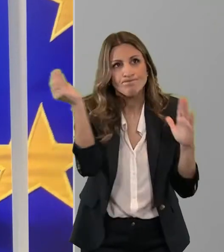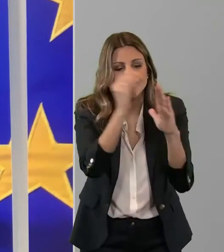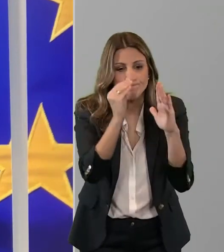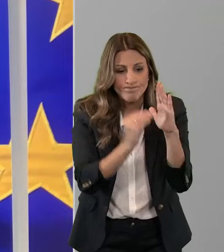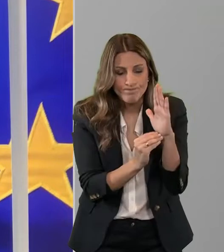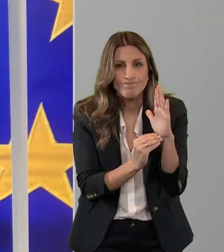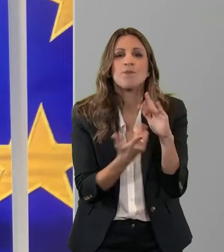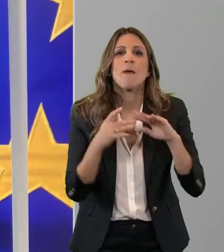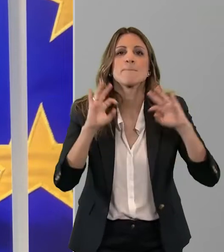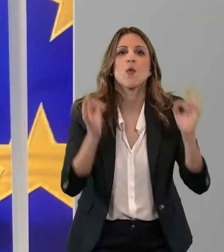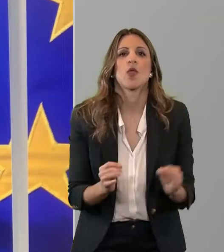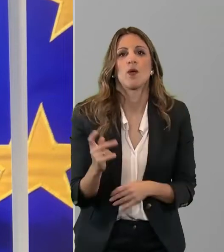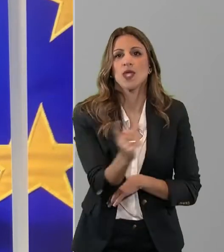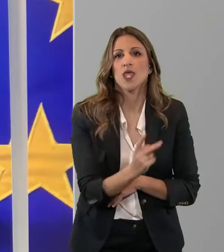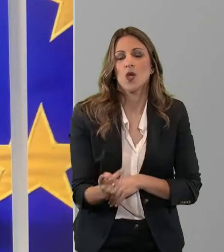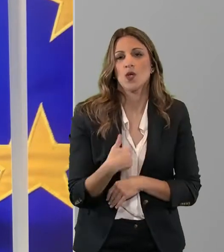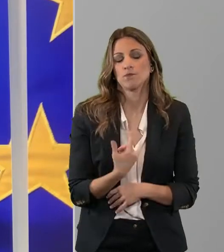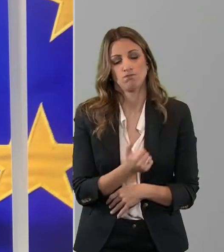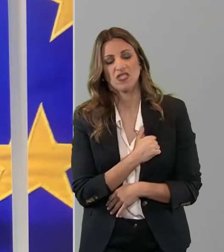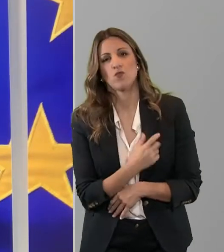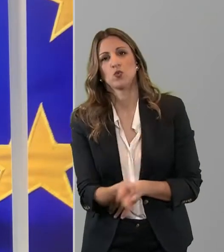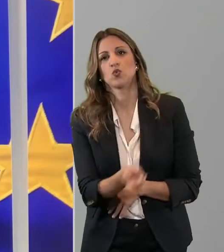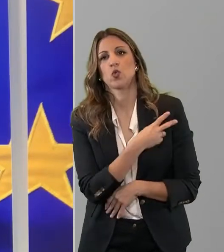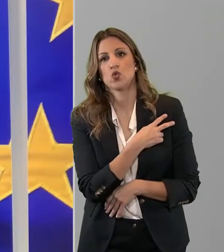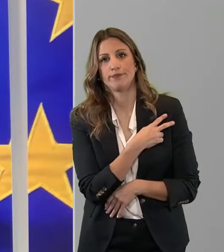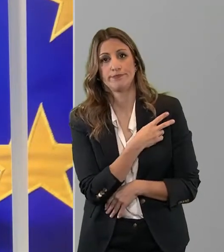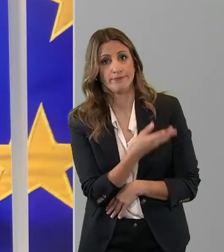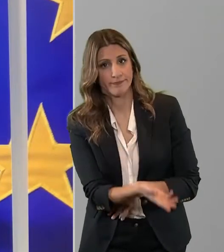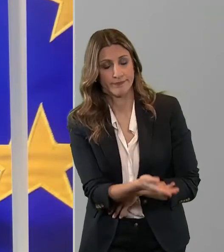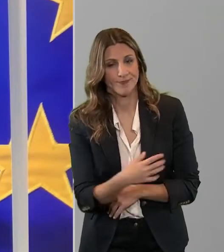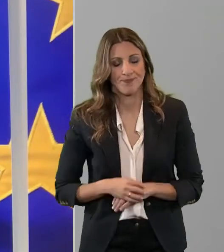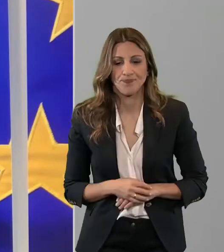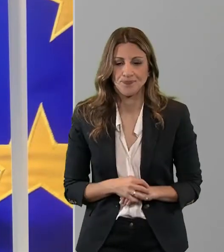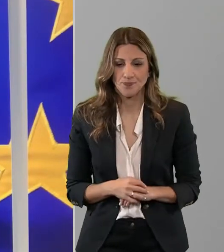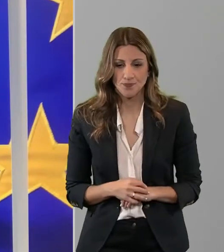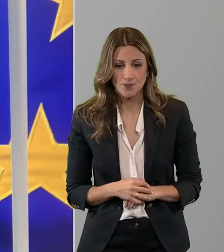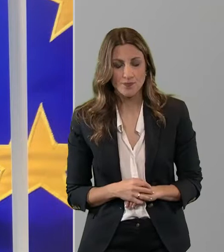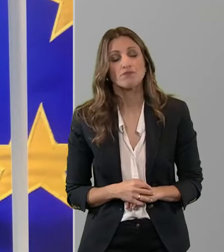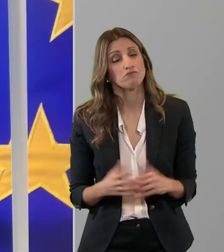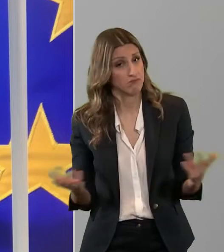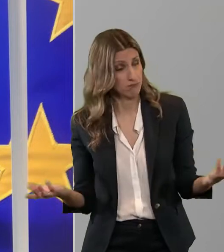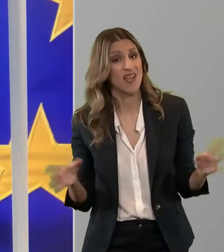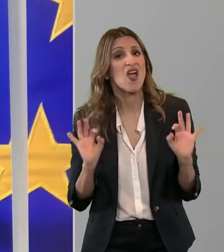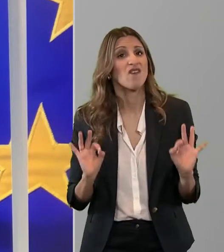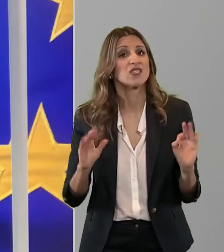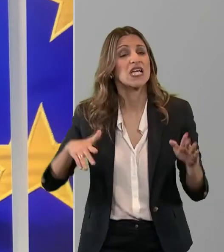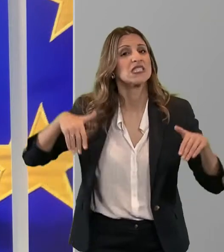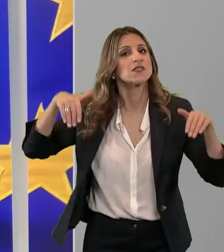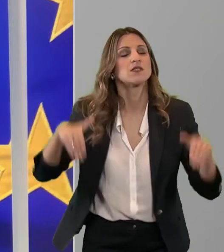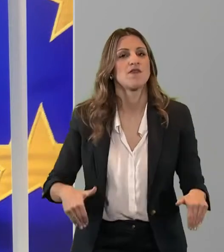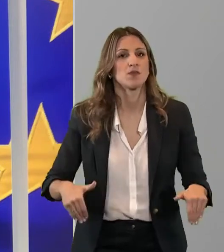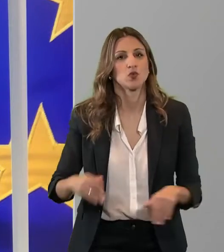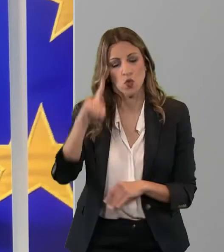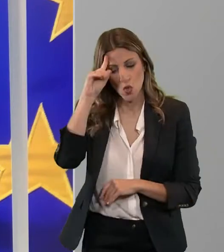του μοντέλου κοινωνίας που αντιπροσωπεύουμε. Αυτό όμως το κάνουμε την ίδια στιγμή με σεβασμό στον τριπλό